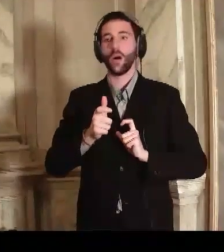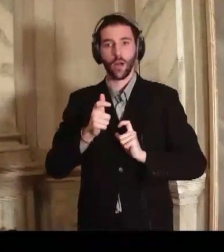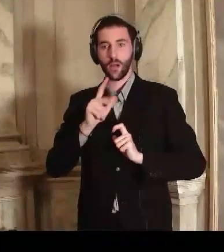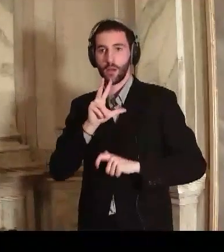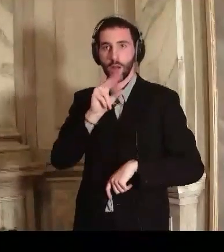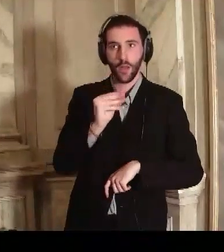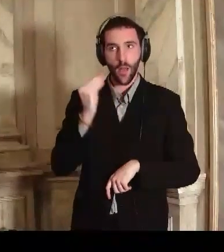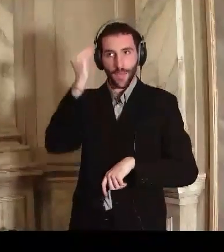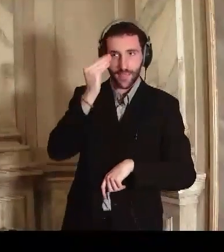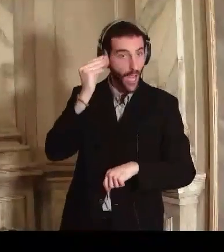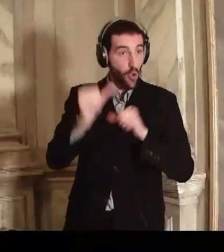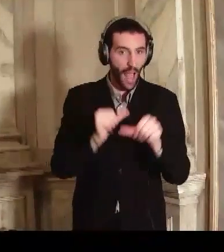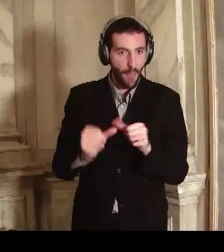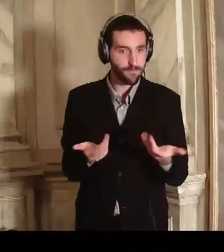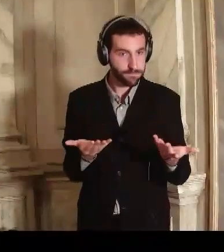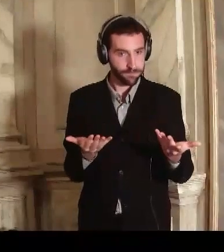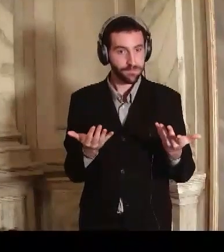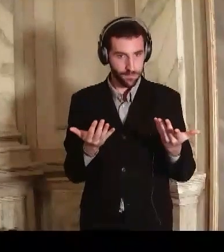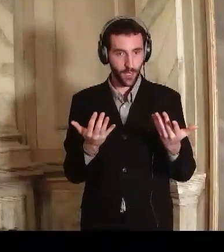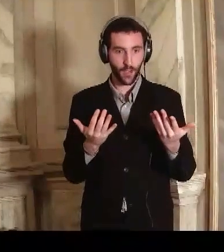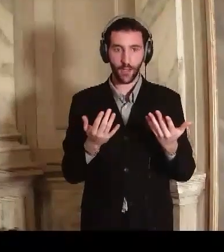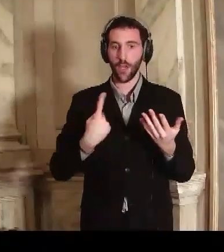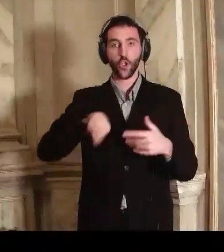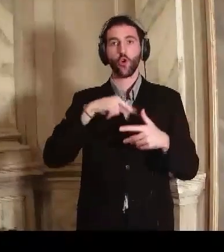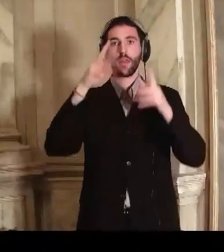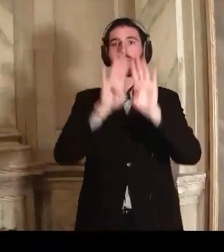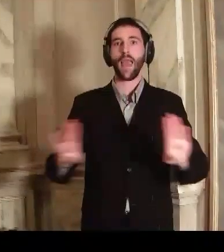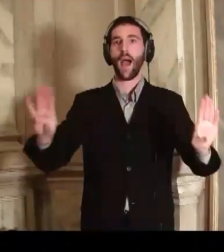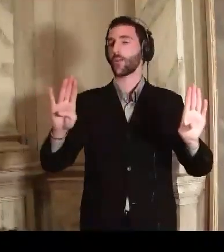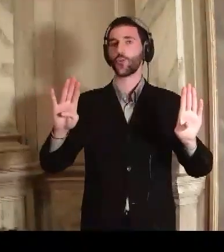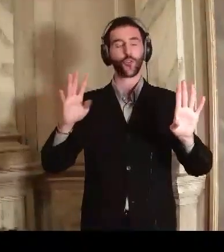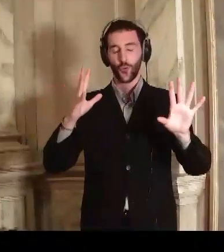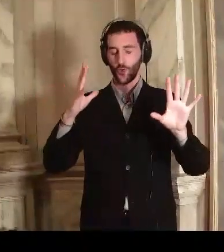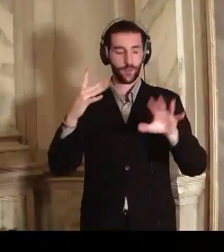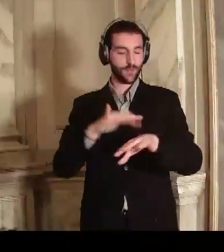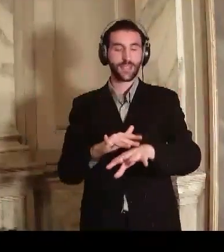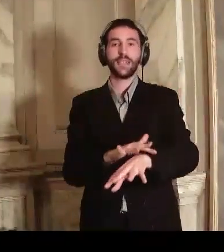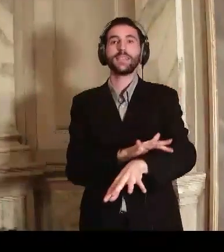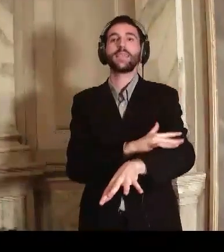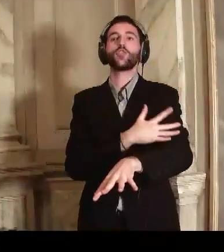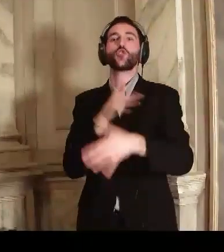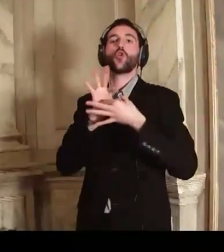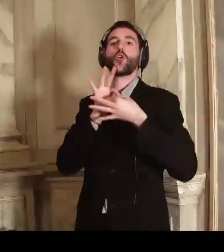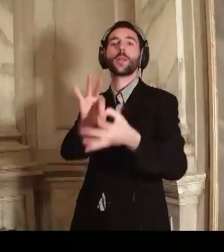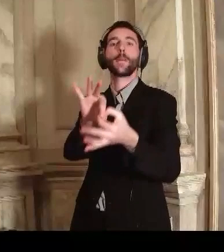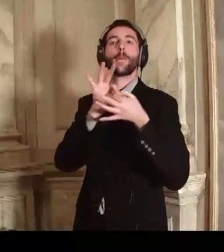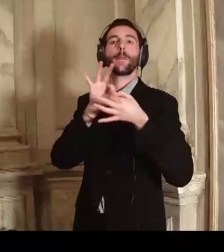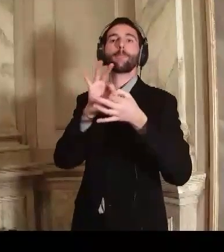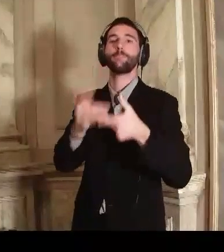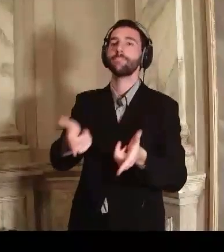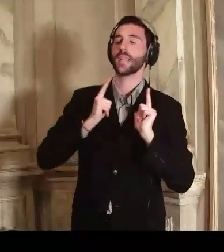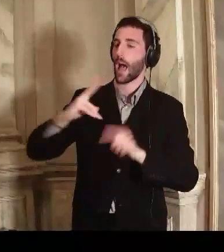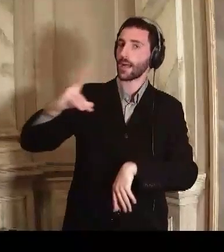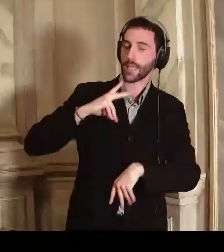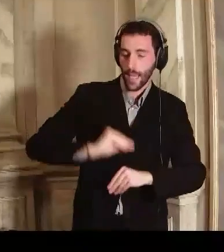emozione, affidiamo al teatro il nostro apparato sensoriale perché sia dirottato e sollecitato, stimolato e arricchito, influenzato